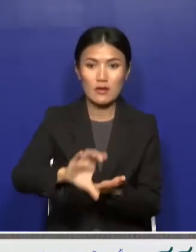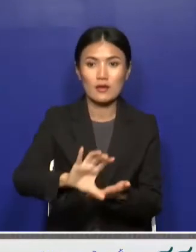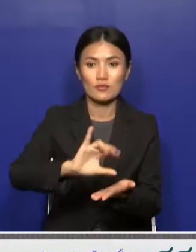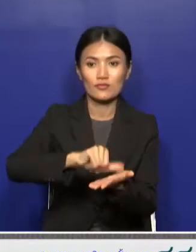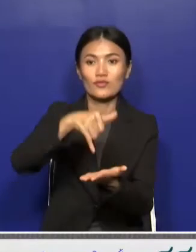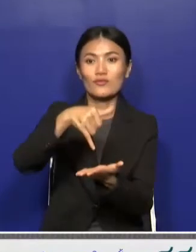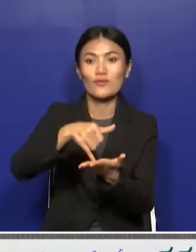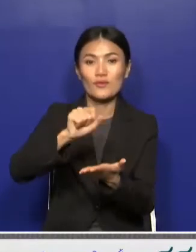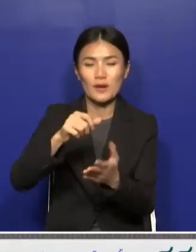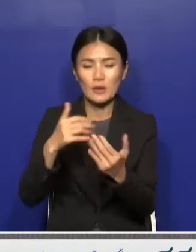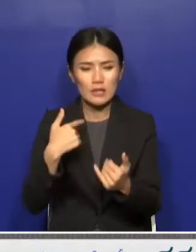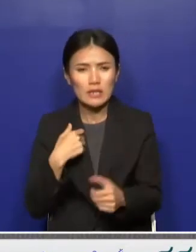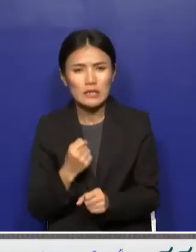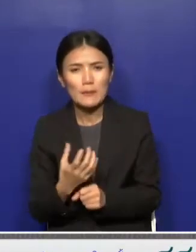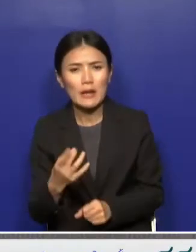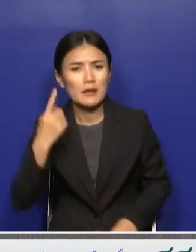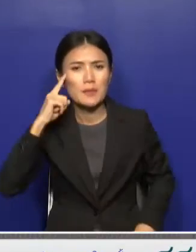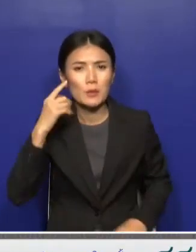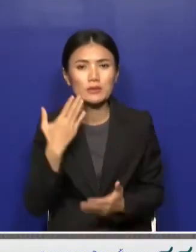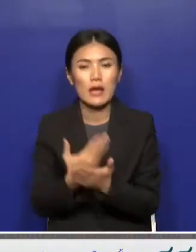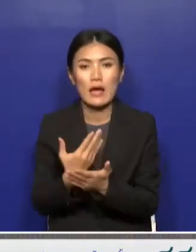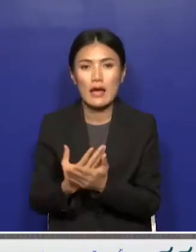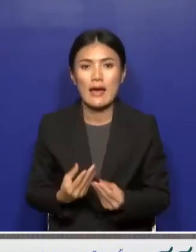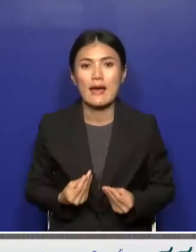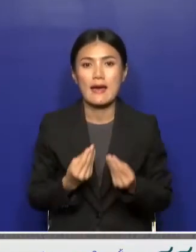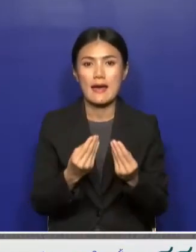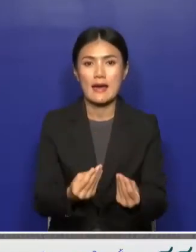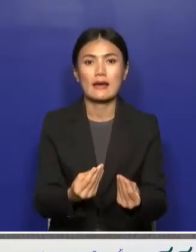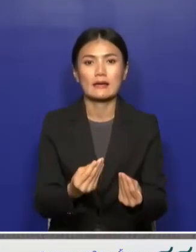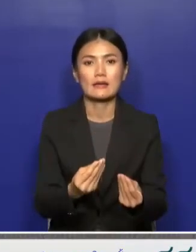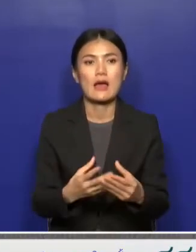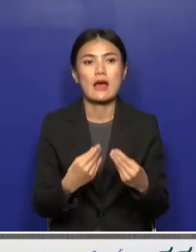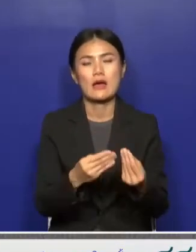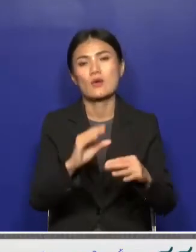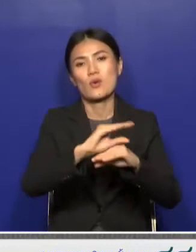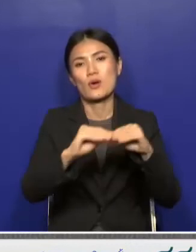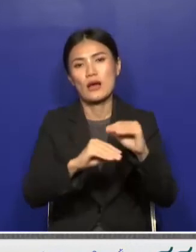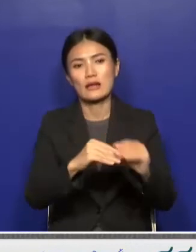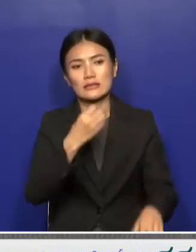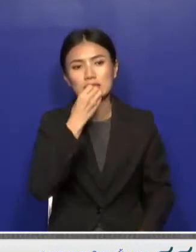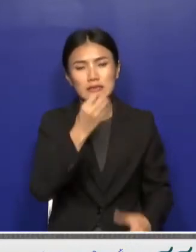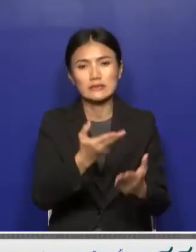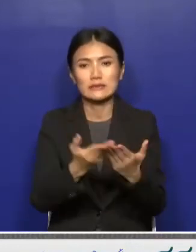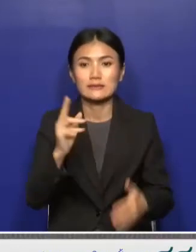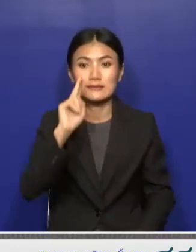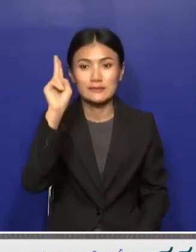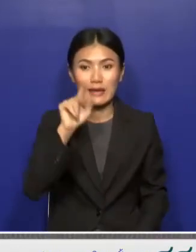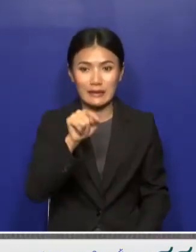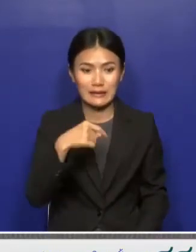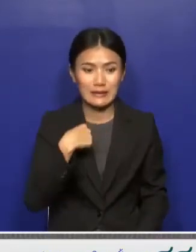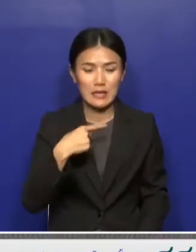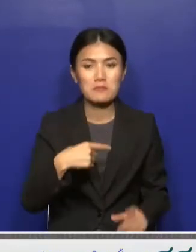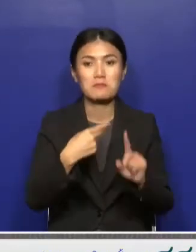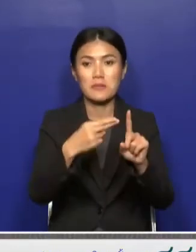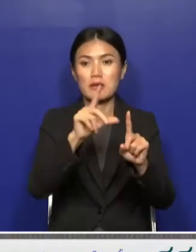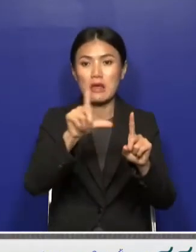เรื่องของเงินที่ไปโปรยให้กับชิมช็อปใช้เป็นหมื่นล้านนะครับถ้าเราเงินกองเหล่านี้นะครับมาใช้เ